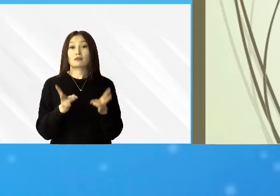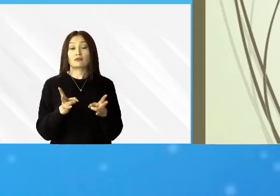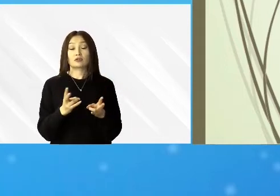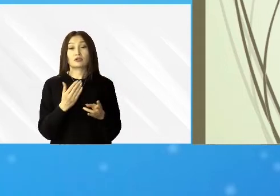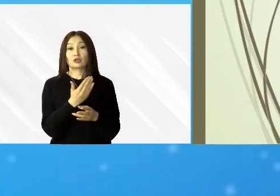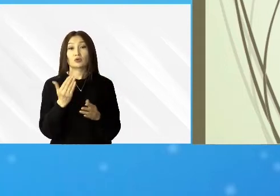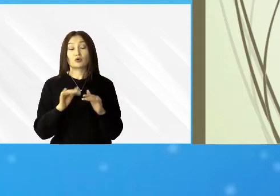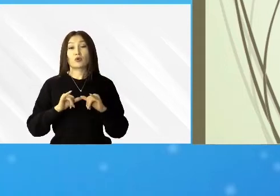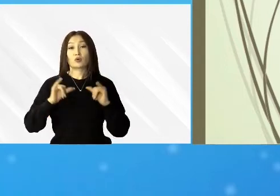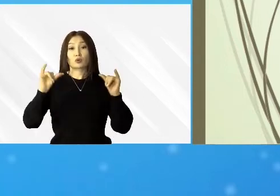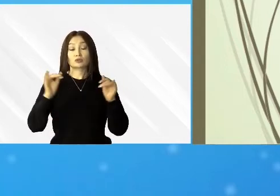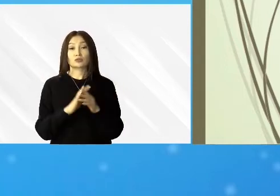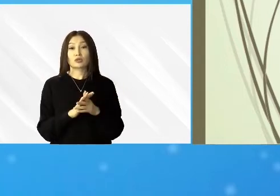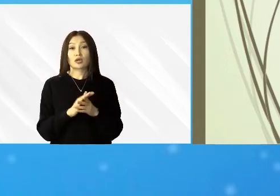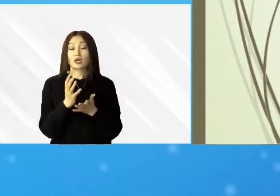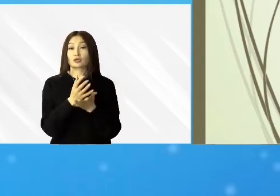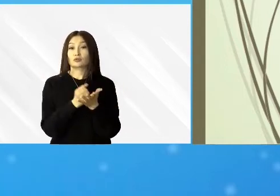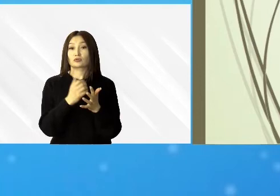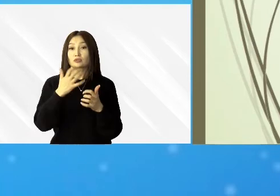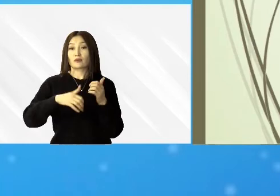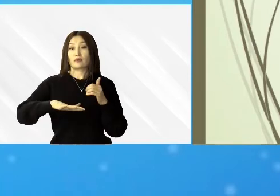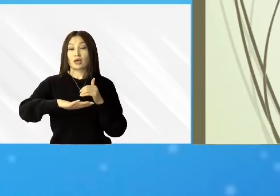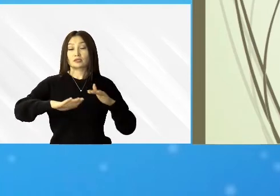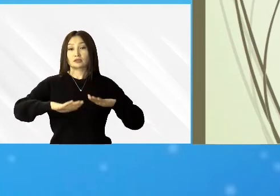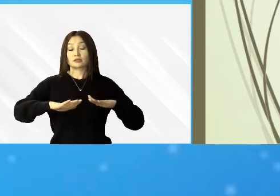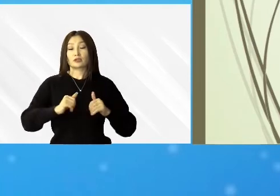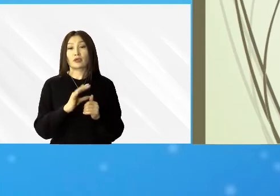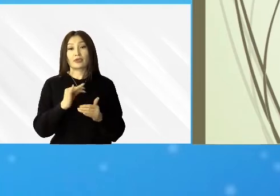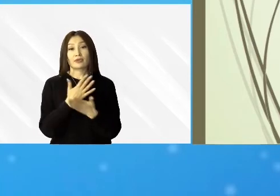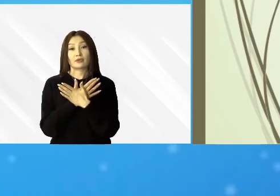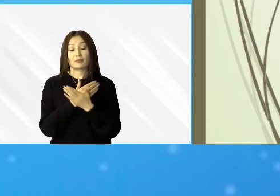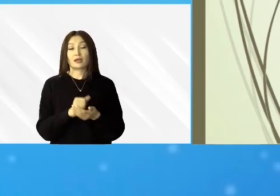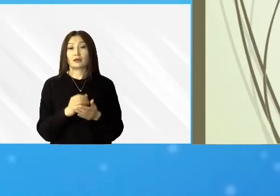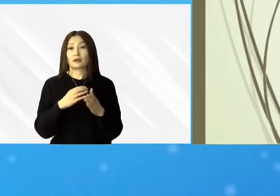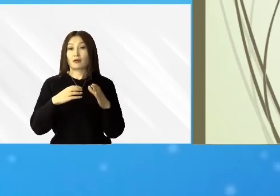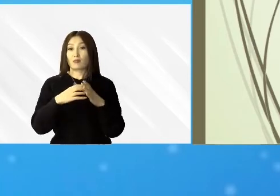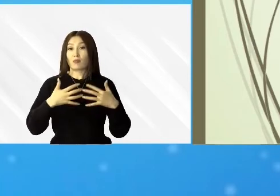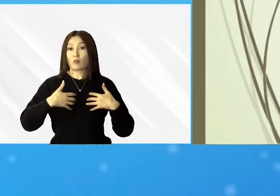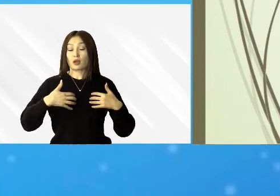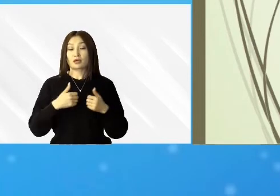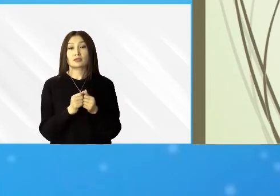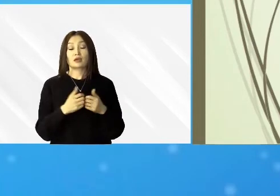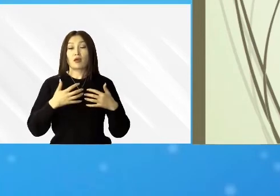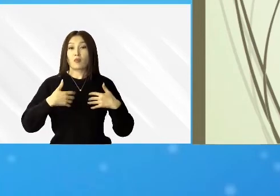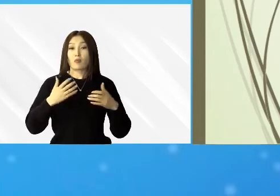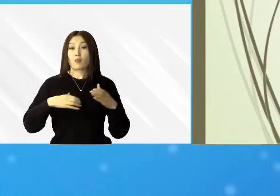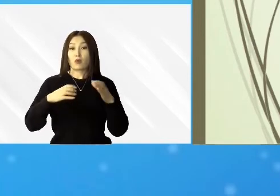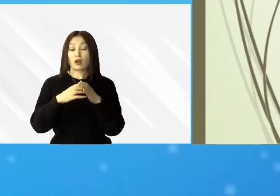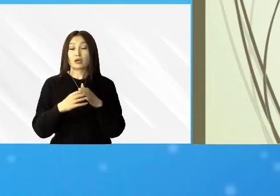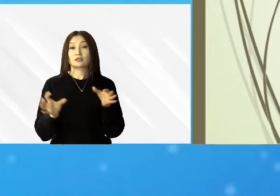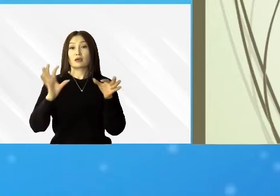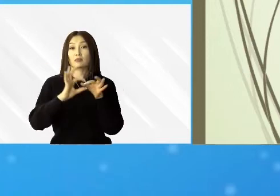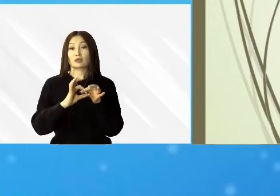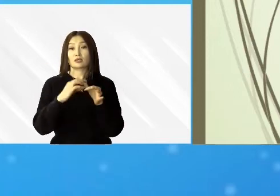катастрофический ее рост, подрыв ресурсов среды и гибель популяции. В популяцию объединяются